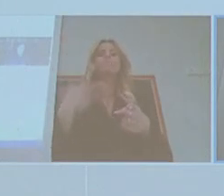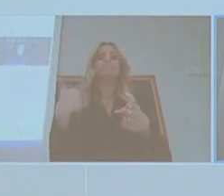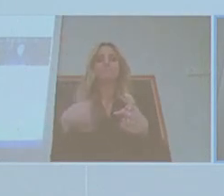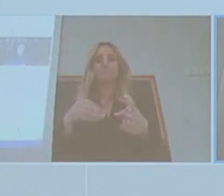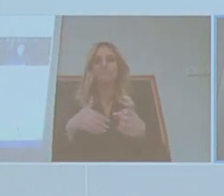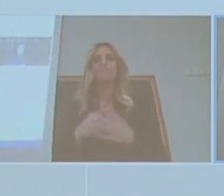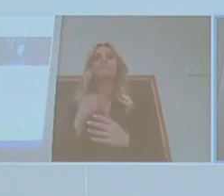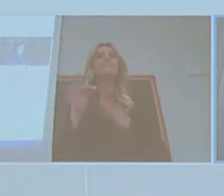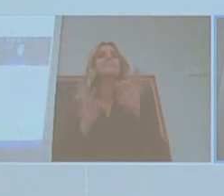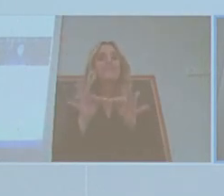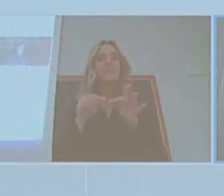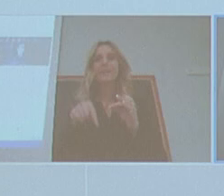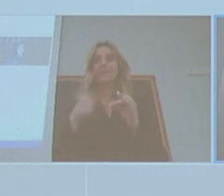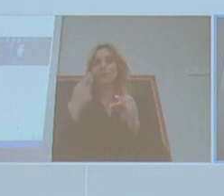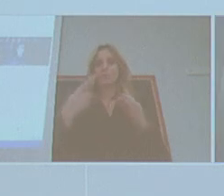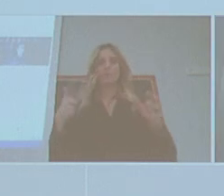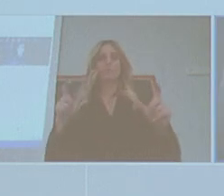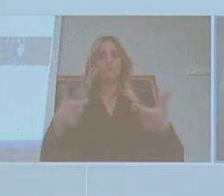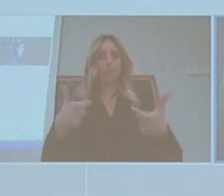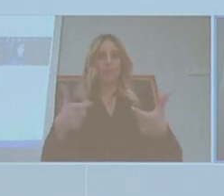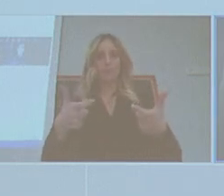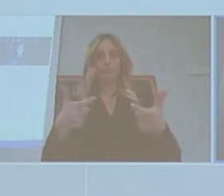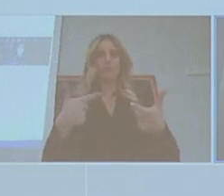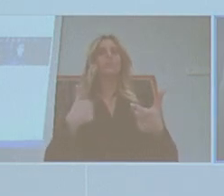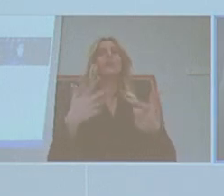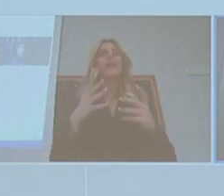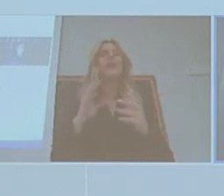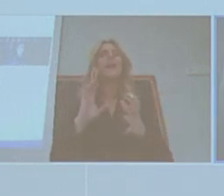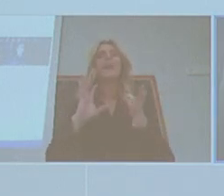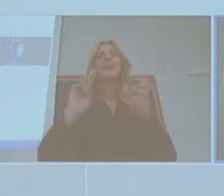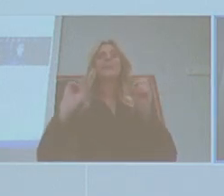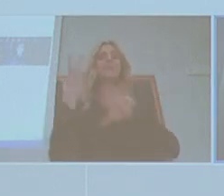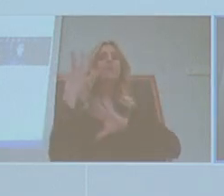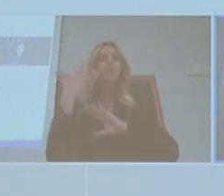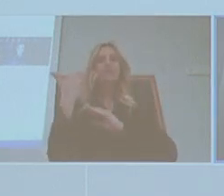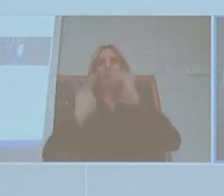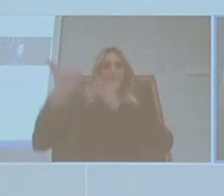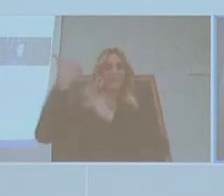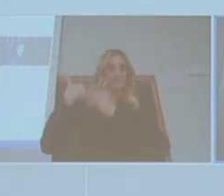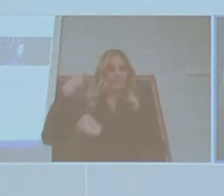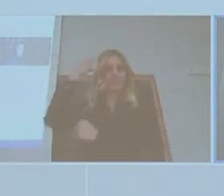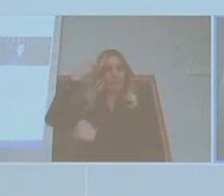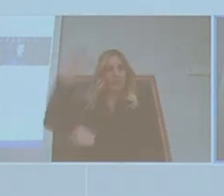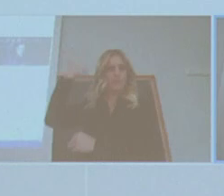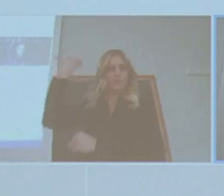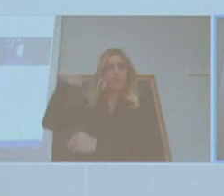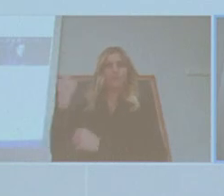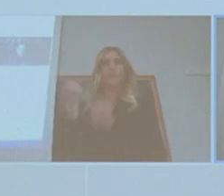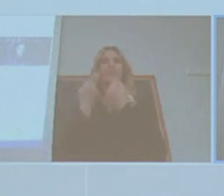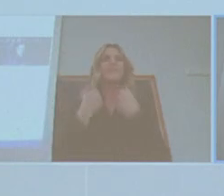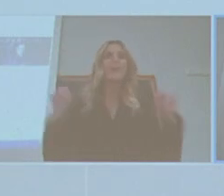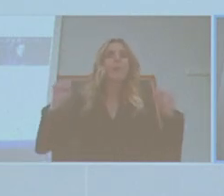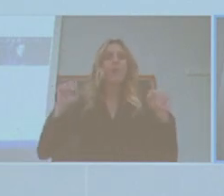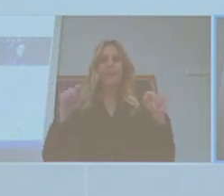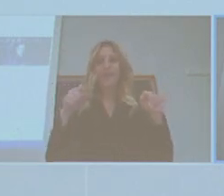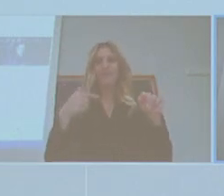significa che si è inceppato. Le grandi rivoluzioni del passato, pensiamo alle rivoluzioni democratiche che